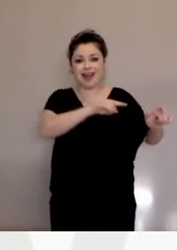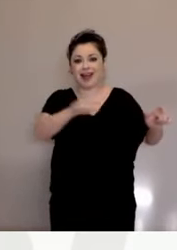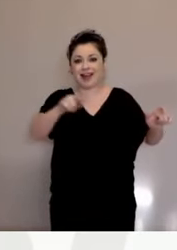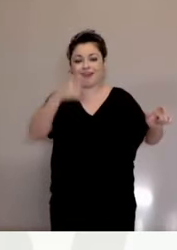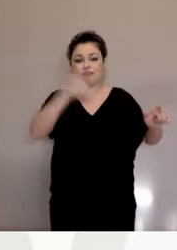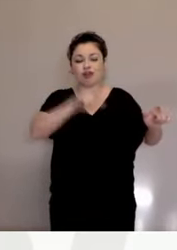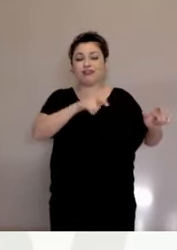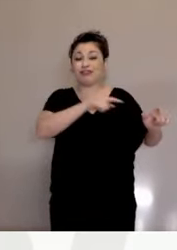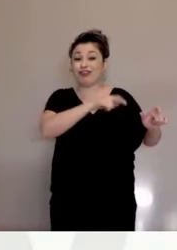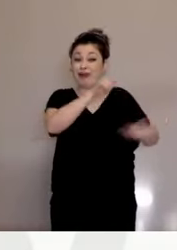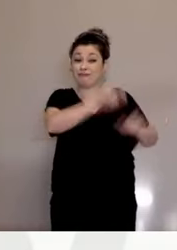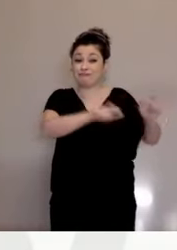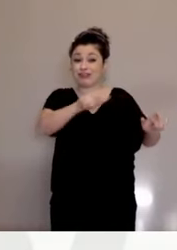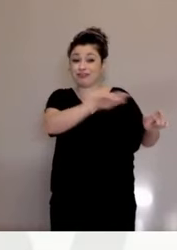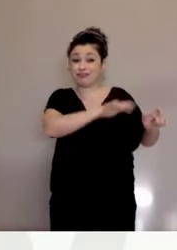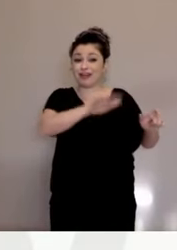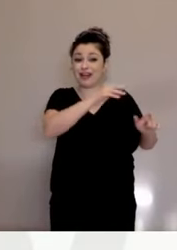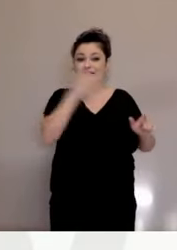modo tanto.